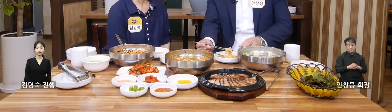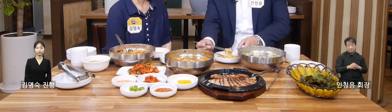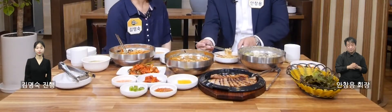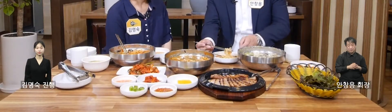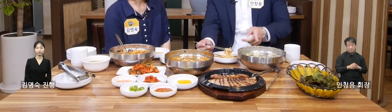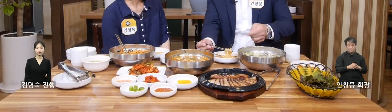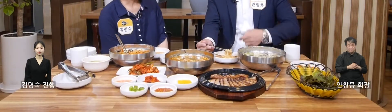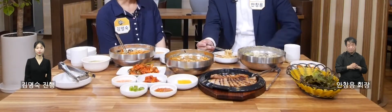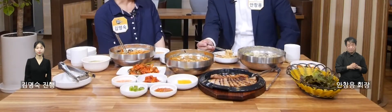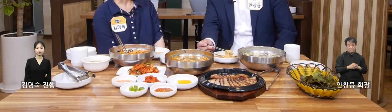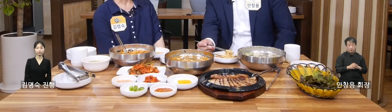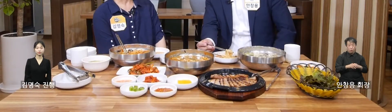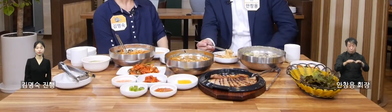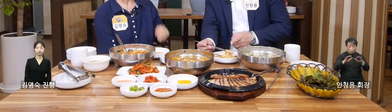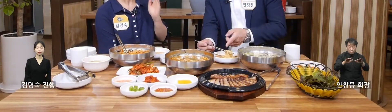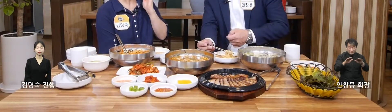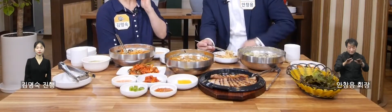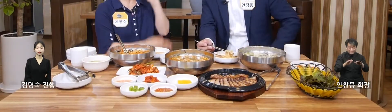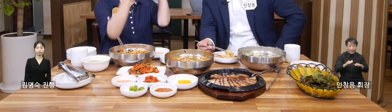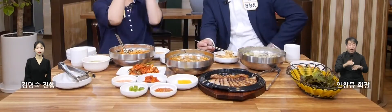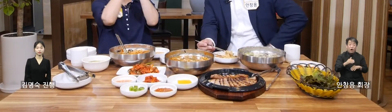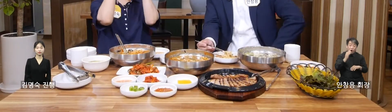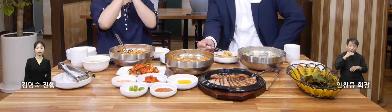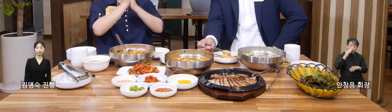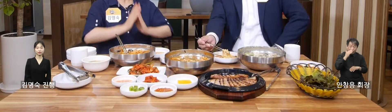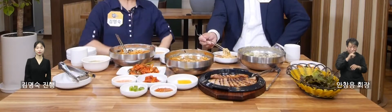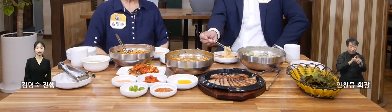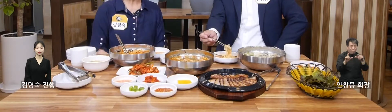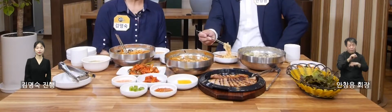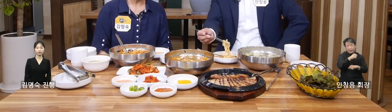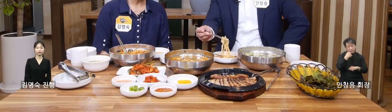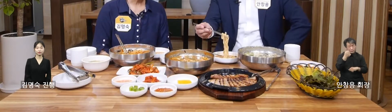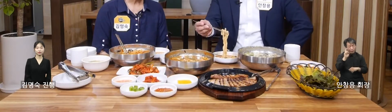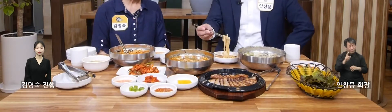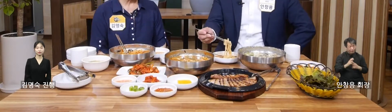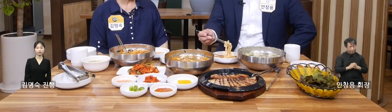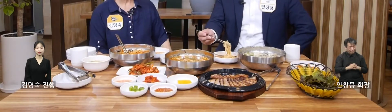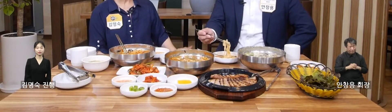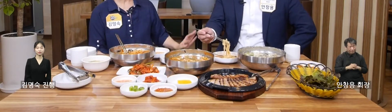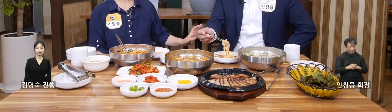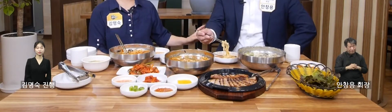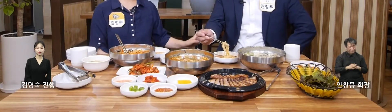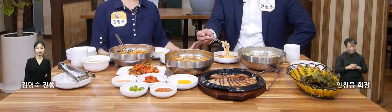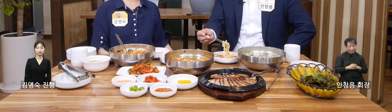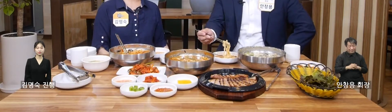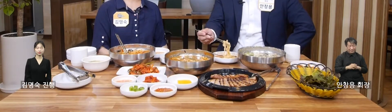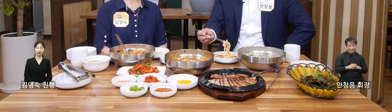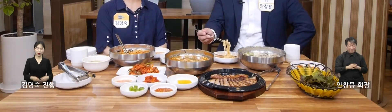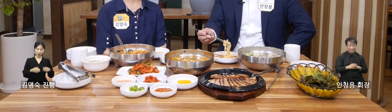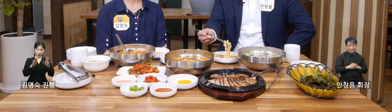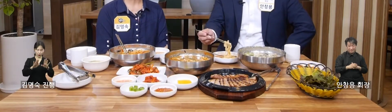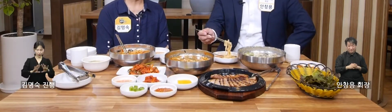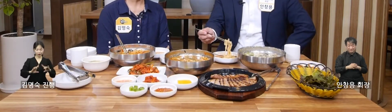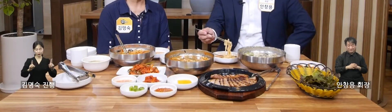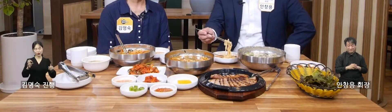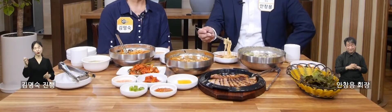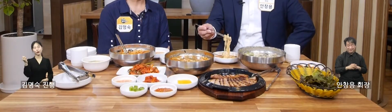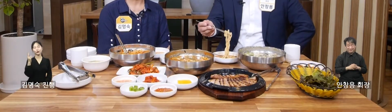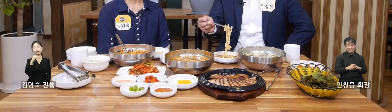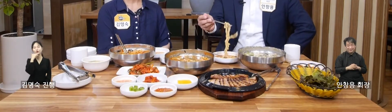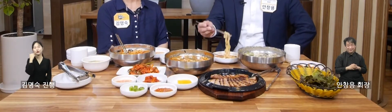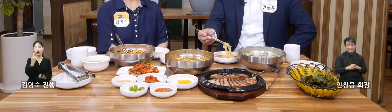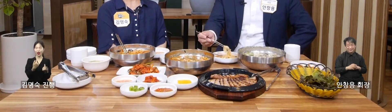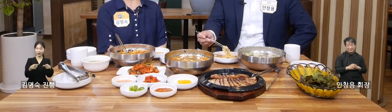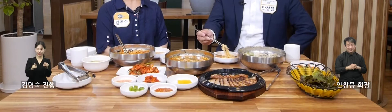오늘은 오히려 여기 순한 칼국수가 이게 더 맛있는데 오늘은 또 누구랑 먹느냐에